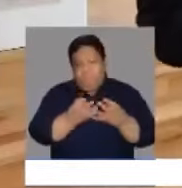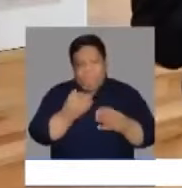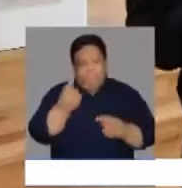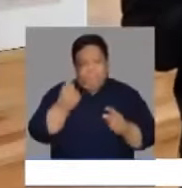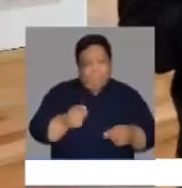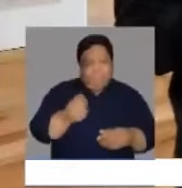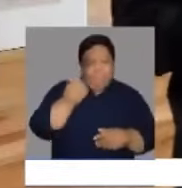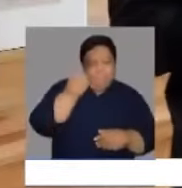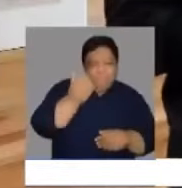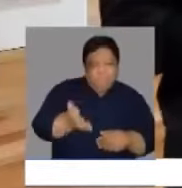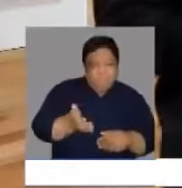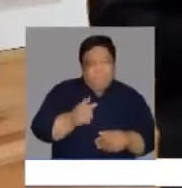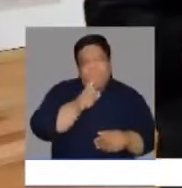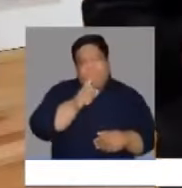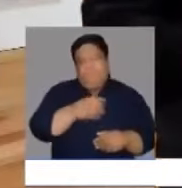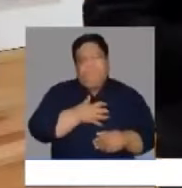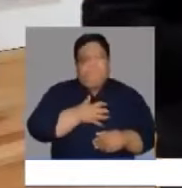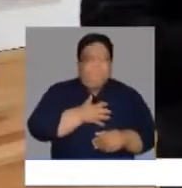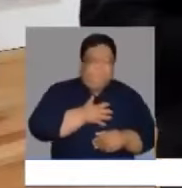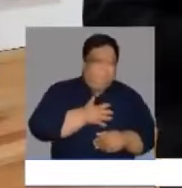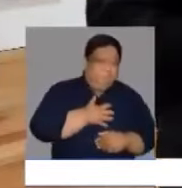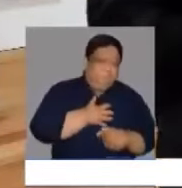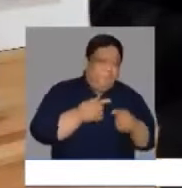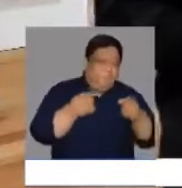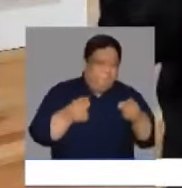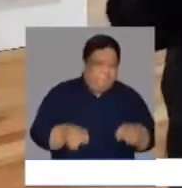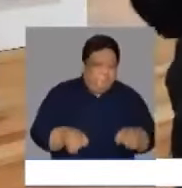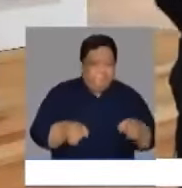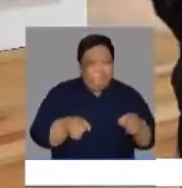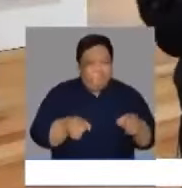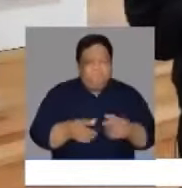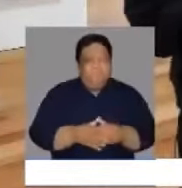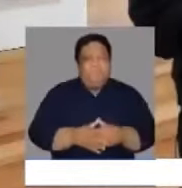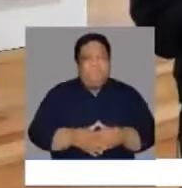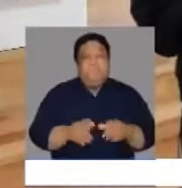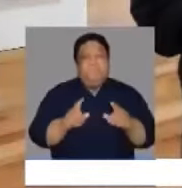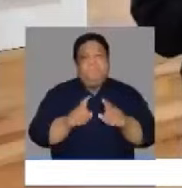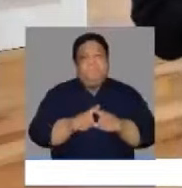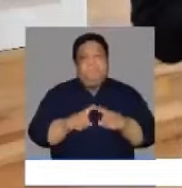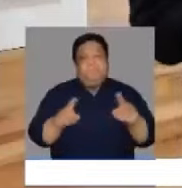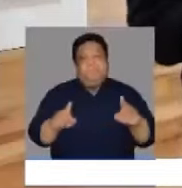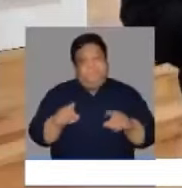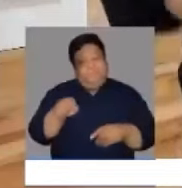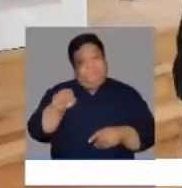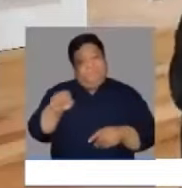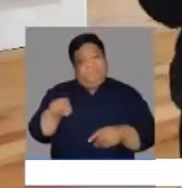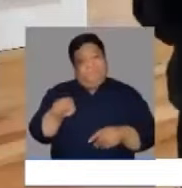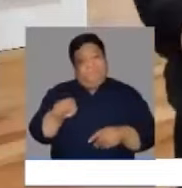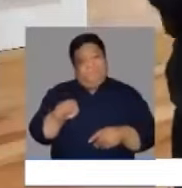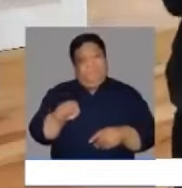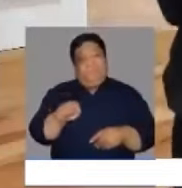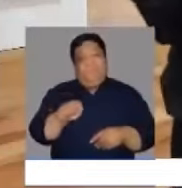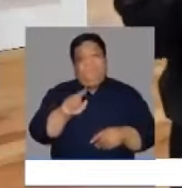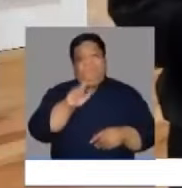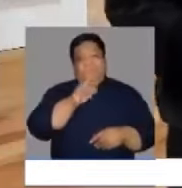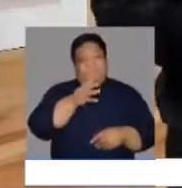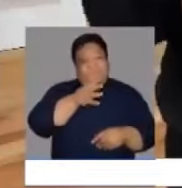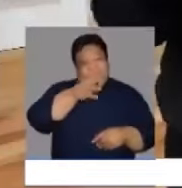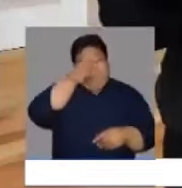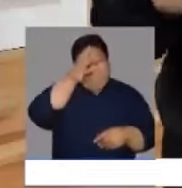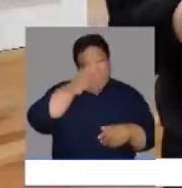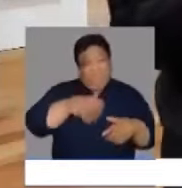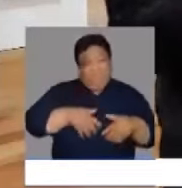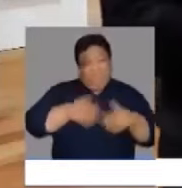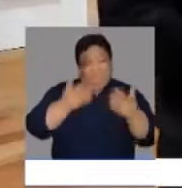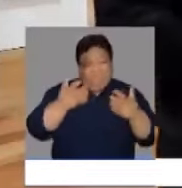na makarinig ng mga ganitong pangyayari. Pero yung ganitong galit na ipinakita ng mga bagulang, nahihingi sila ng hustisya